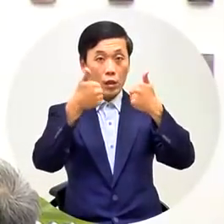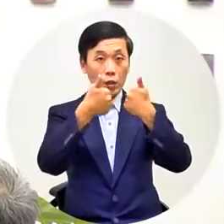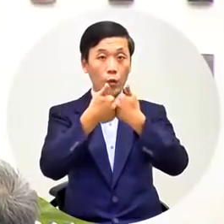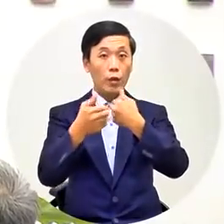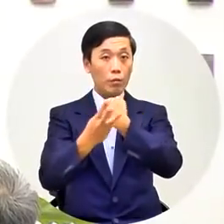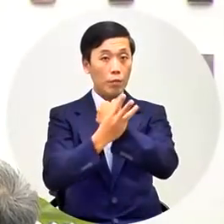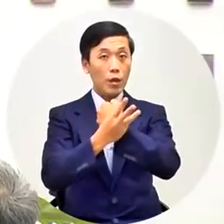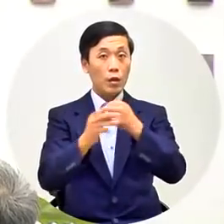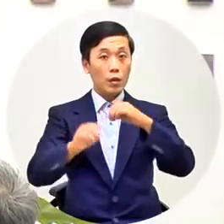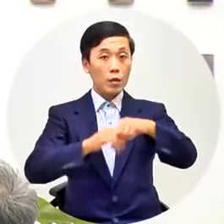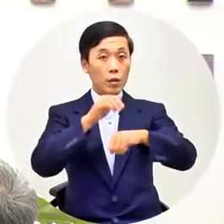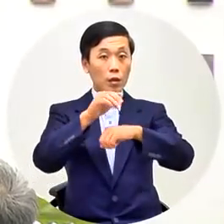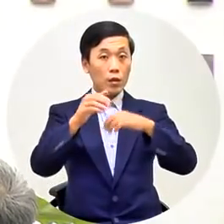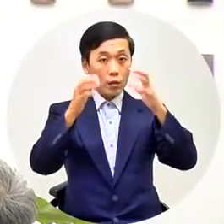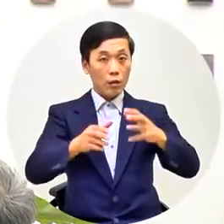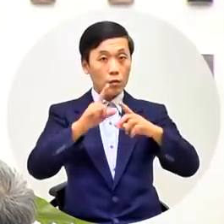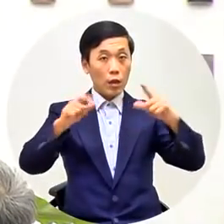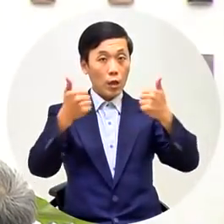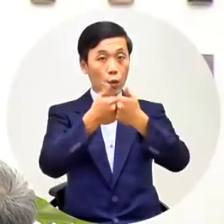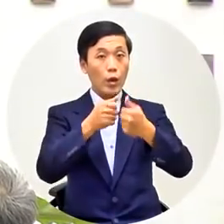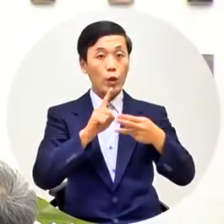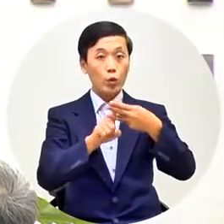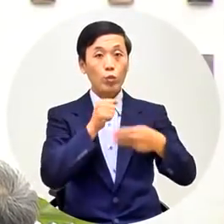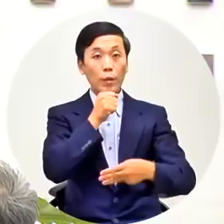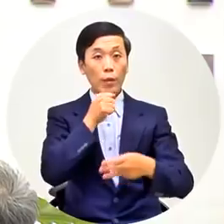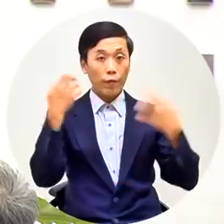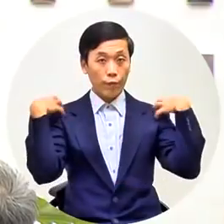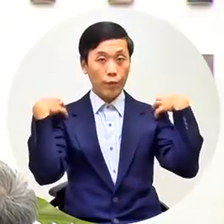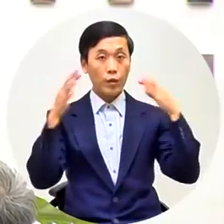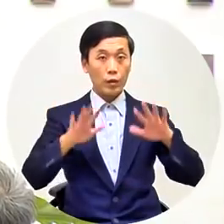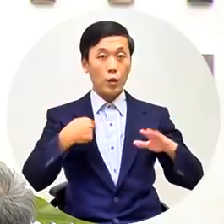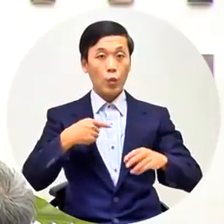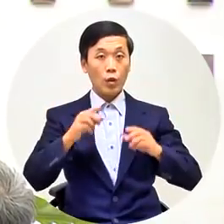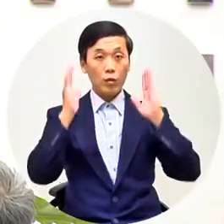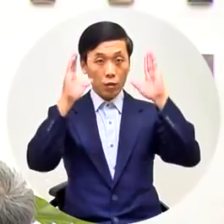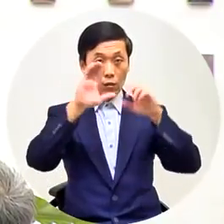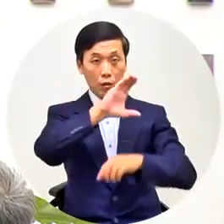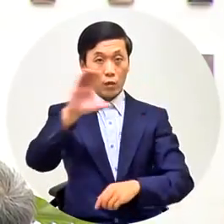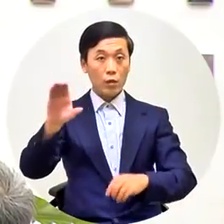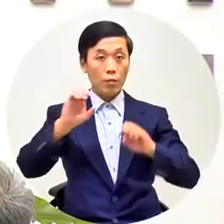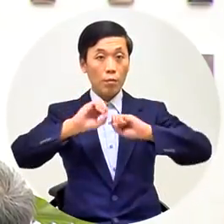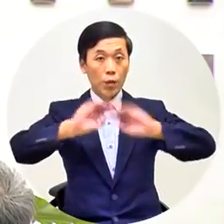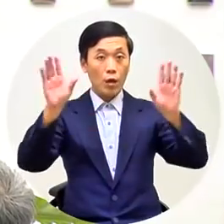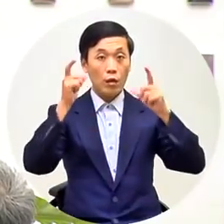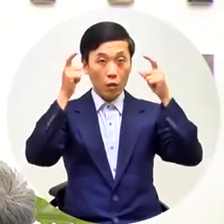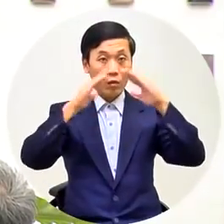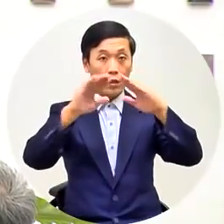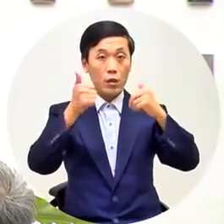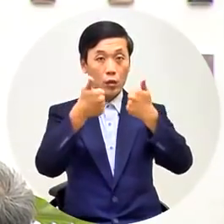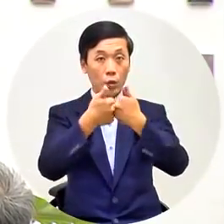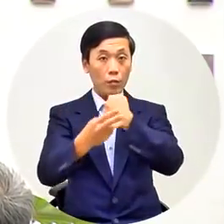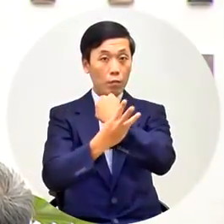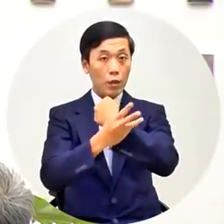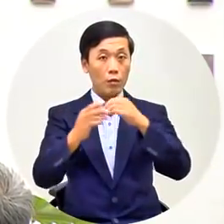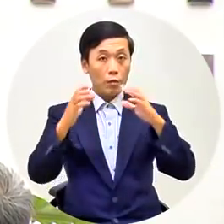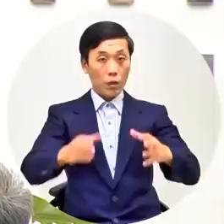责。现在，本席正式宣布高雄市议会第三届成立大会正式开始。